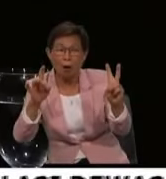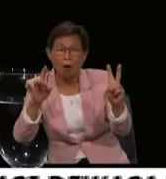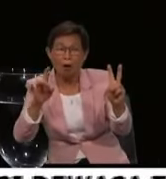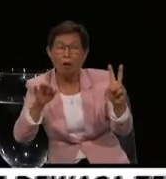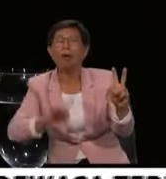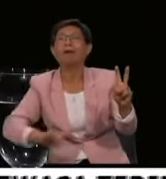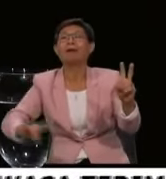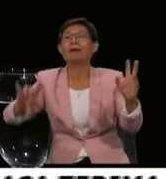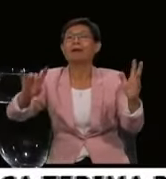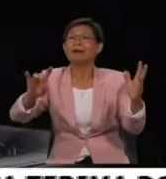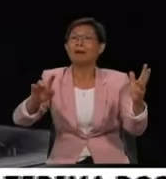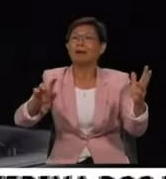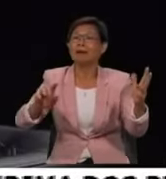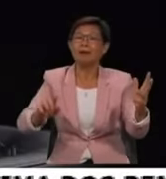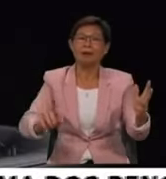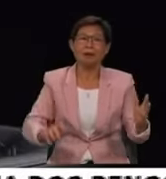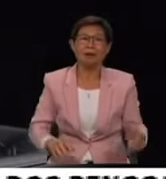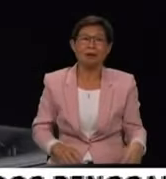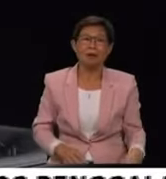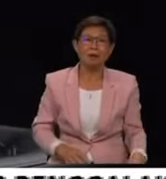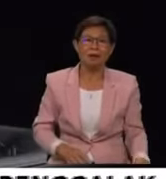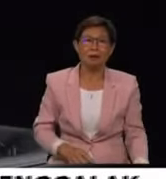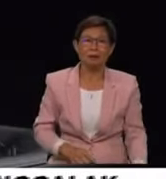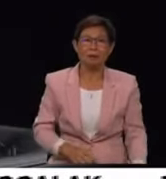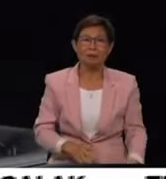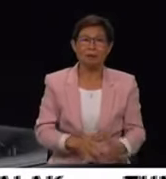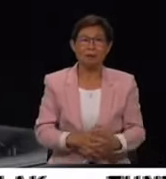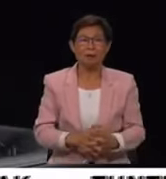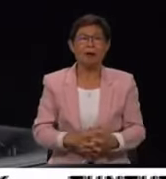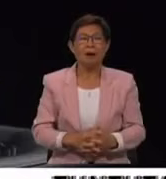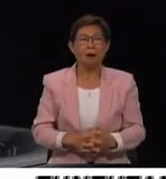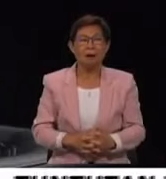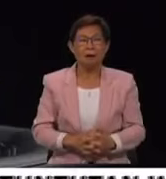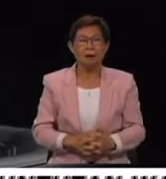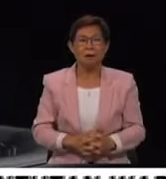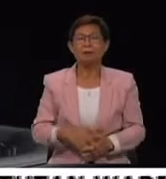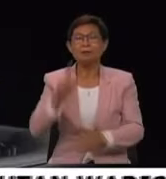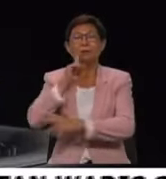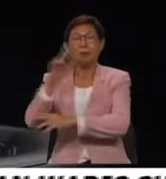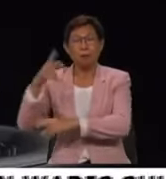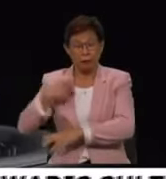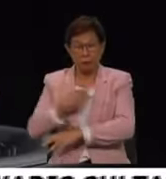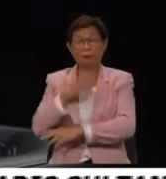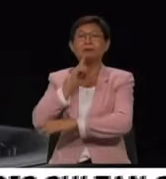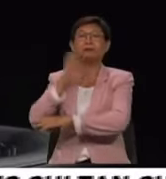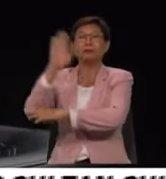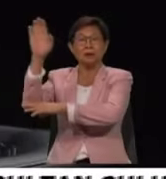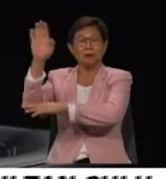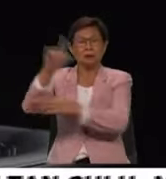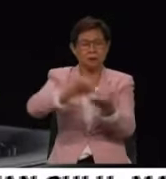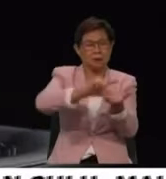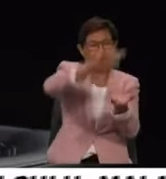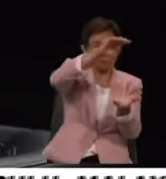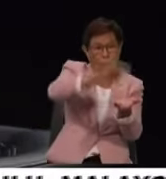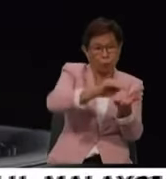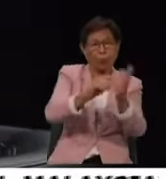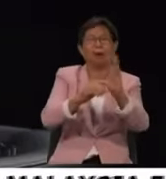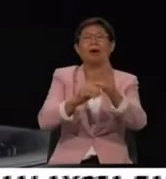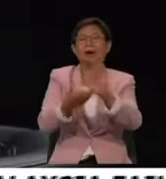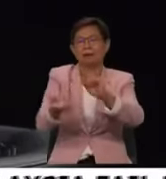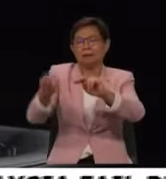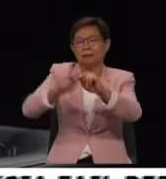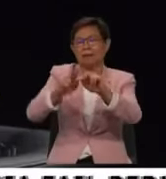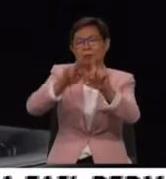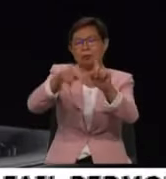sekiranya membuang undi kepada mana-mana golongan tertentu akan memberi jaminan supaya gaji minimum dinaikkan ke 15,500.